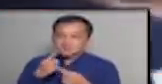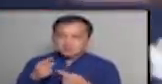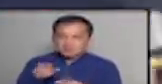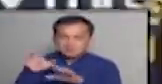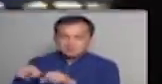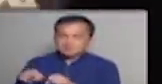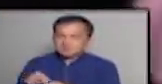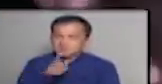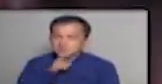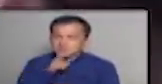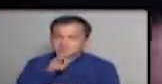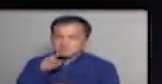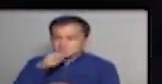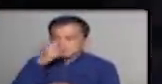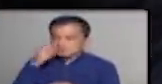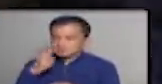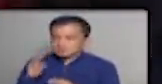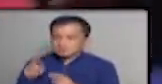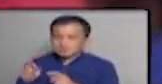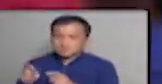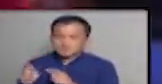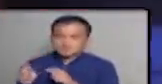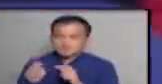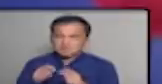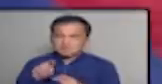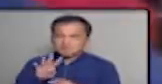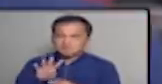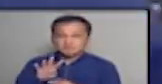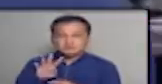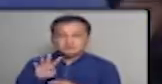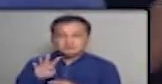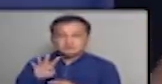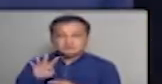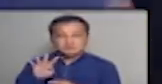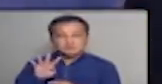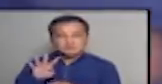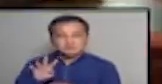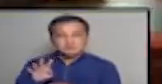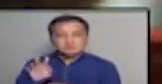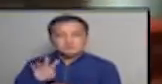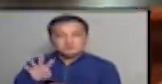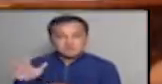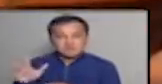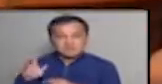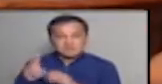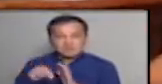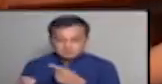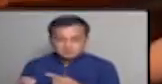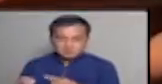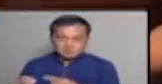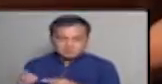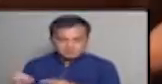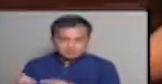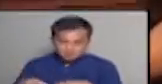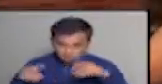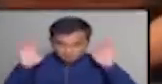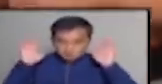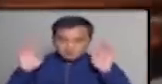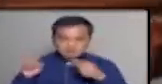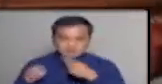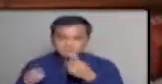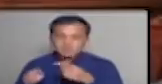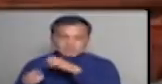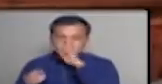dahil lumipas na niya yung 48 hours na palugit na ibinigay na rito para kusang sumuko. Sabi ni Estrada,